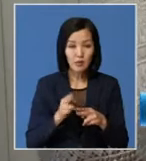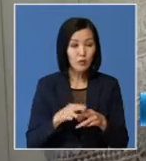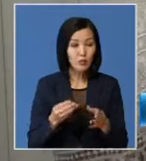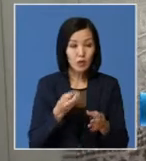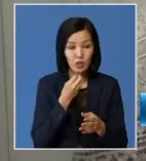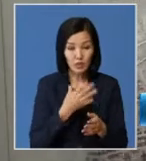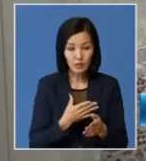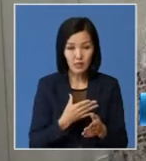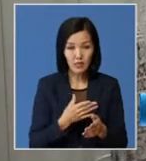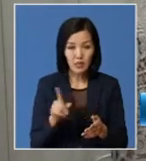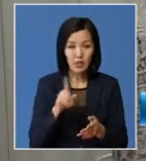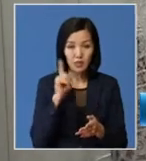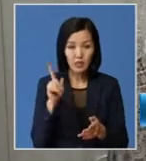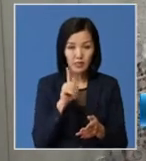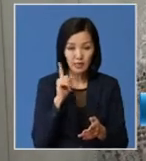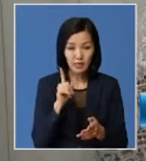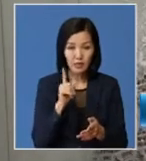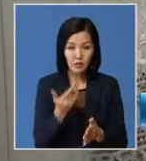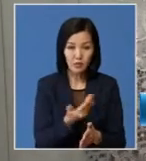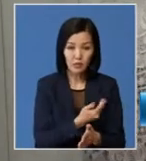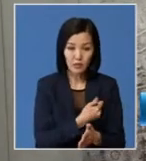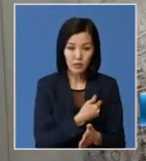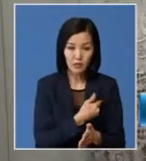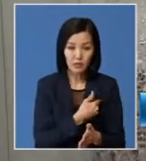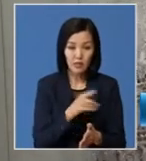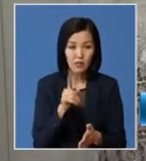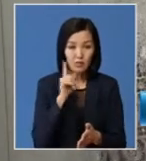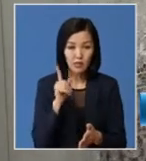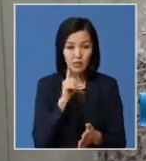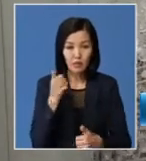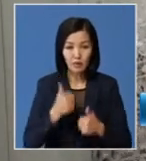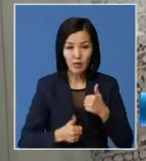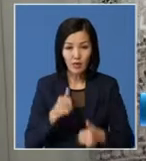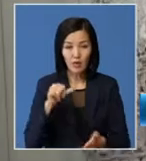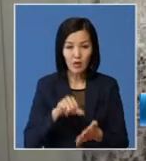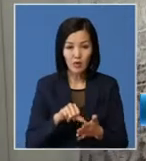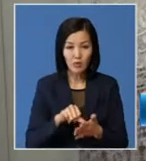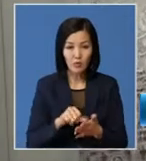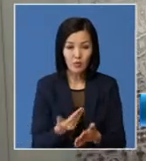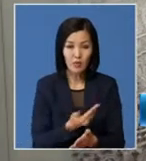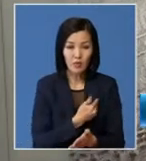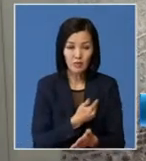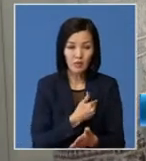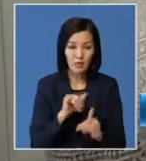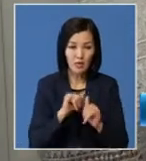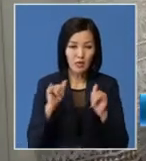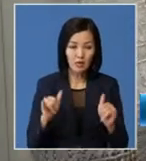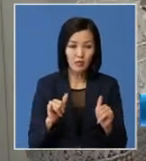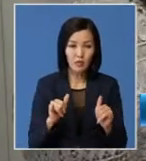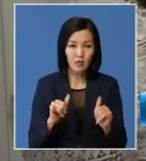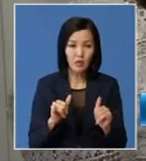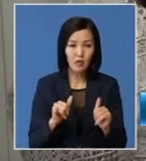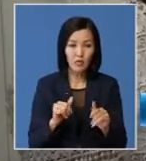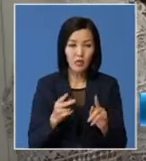тамаша, себебі жастардың сұранысы, жастардың осындай байқауға қатысу деген ниеттерінің артып отырғаны,